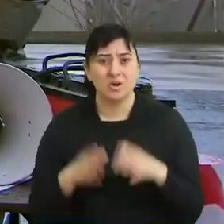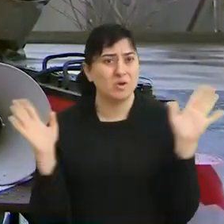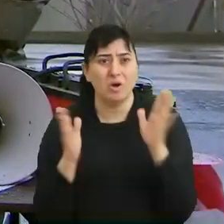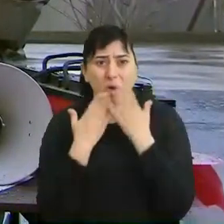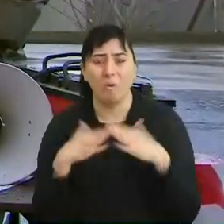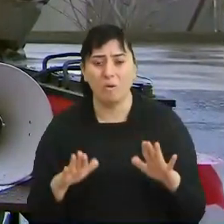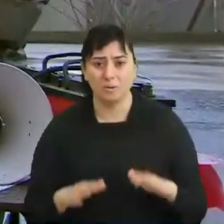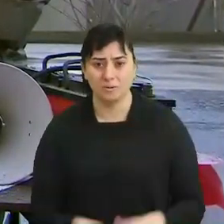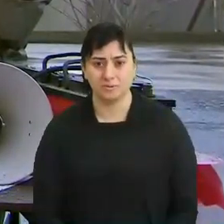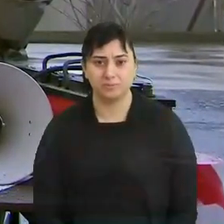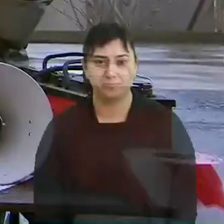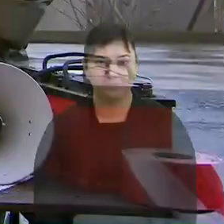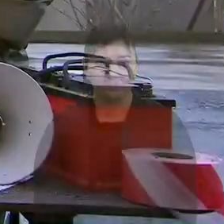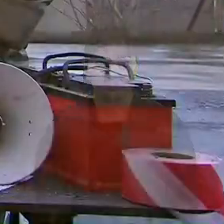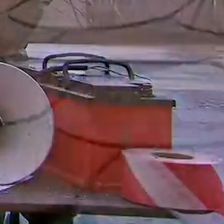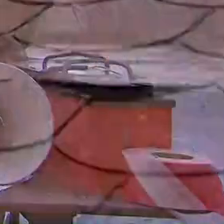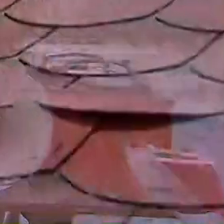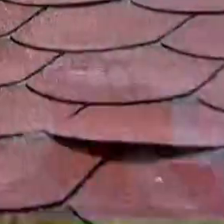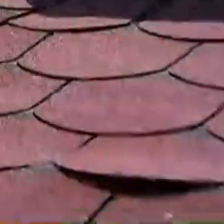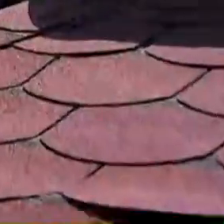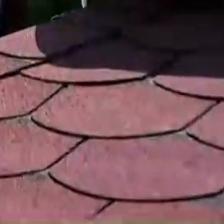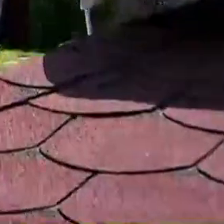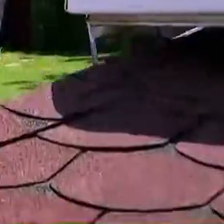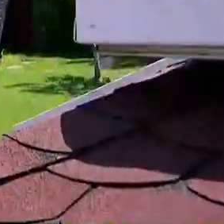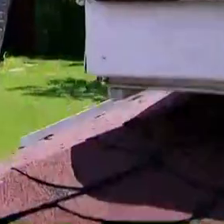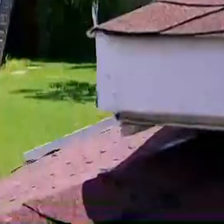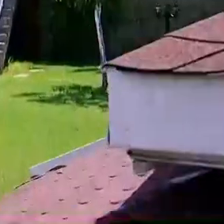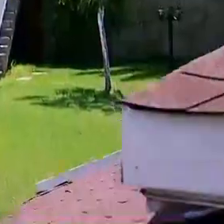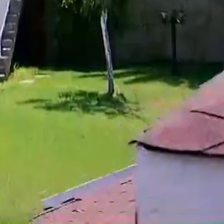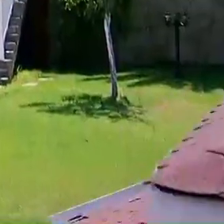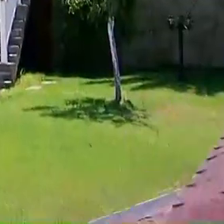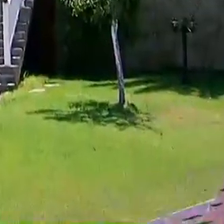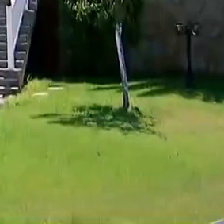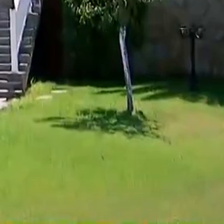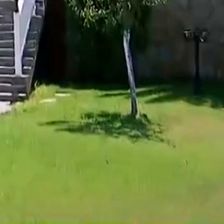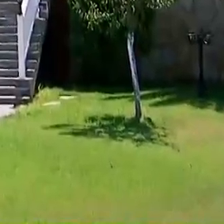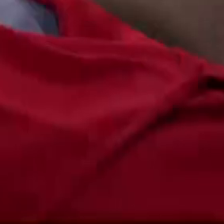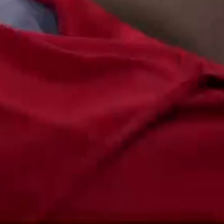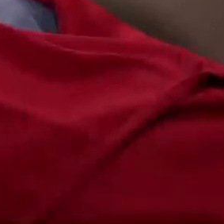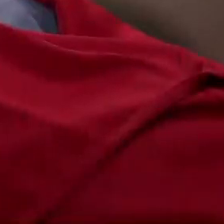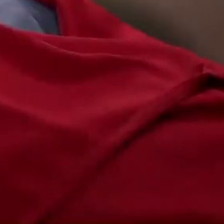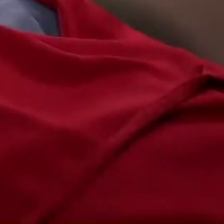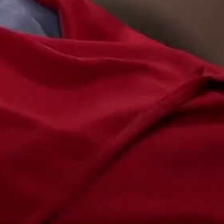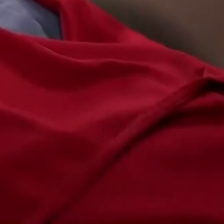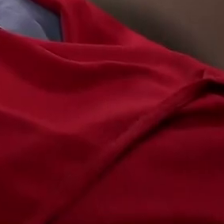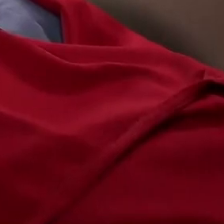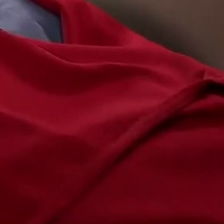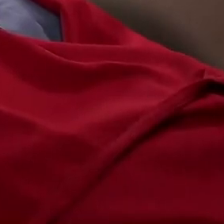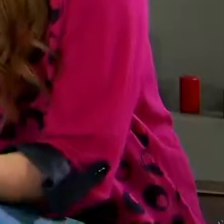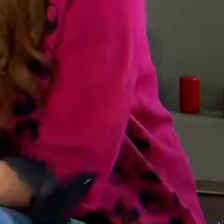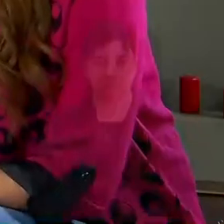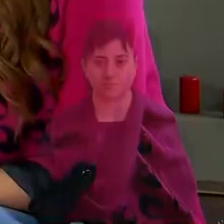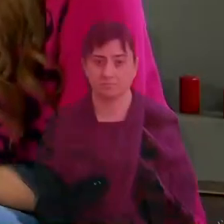Yok artık! Villanın kamelya tarafından verandaya bakış. Serpil salondaki